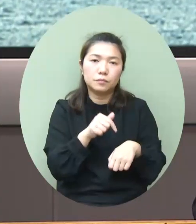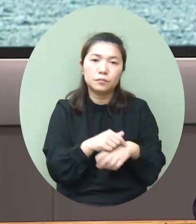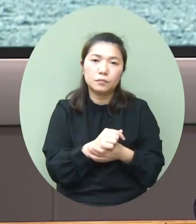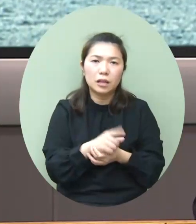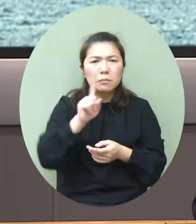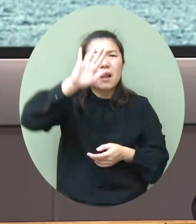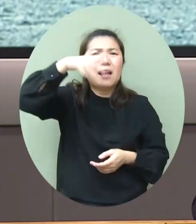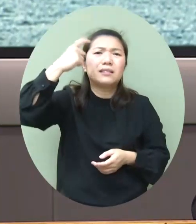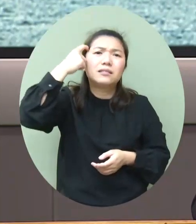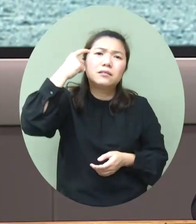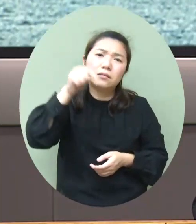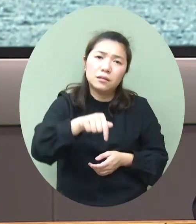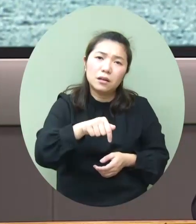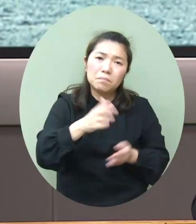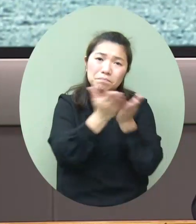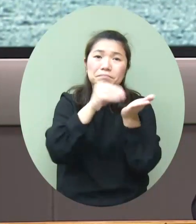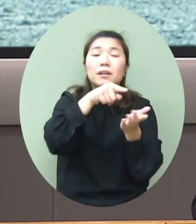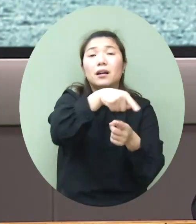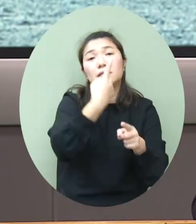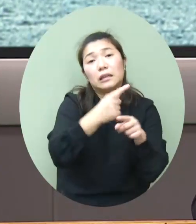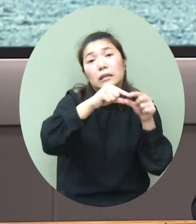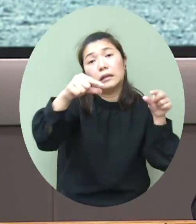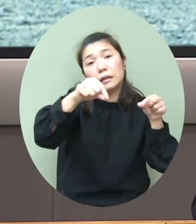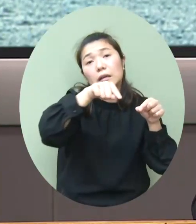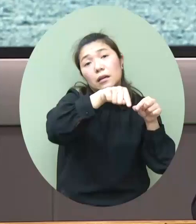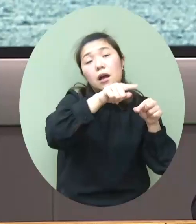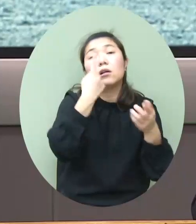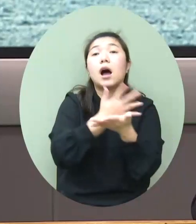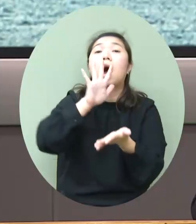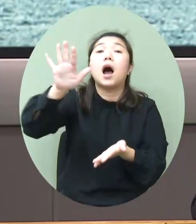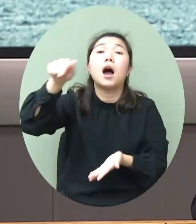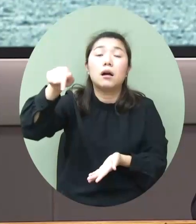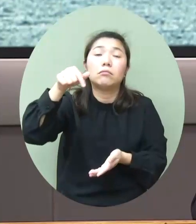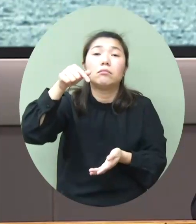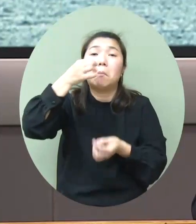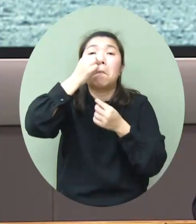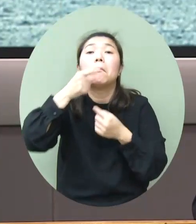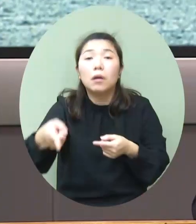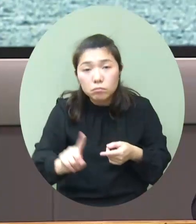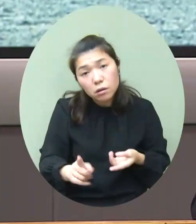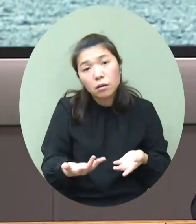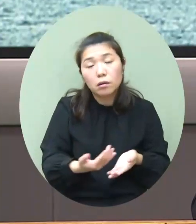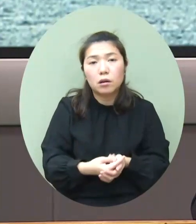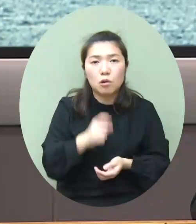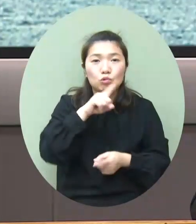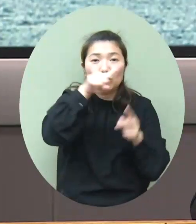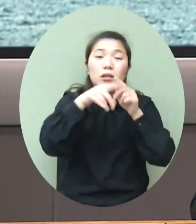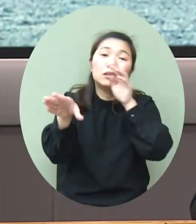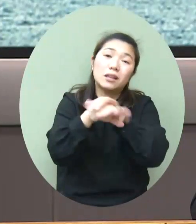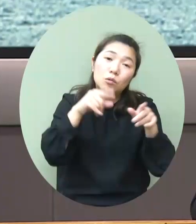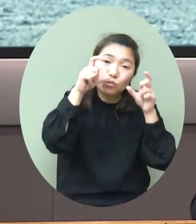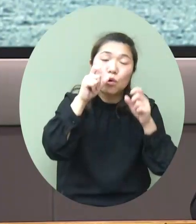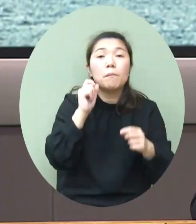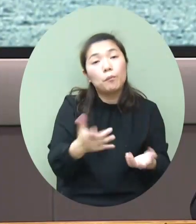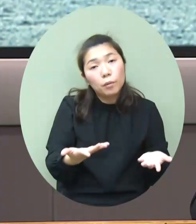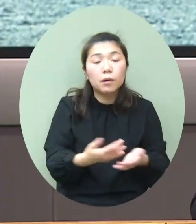们，所以是有技术的问题，因为我们要确认这一名市民的确是他自